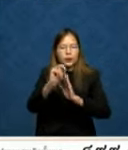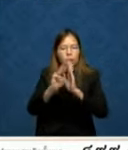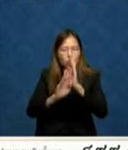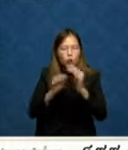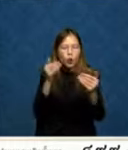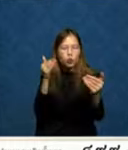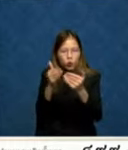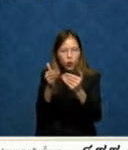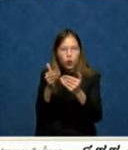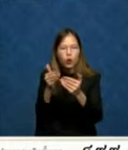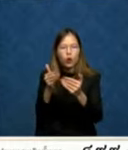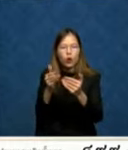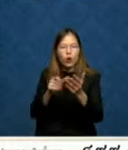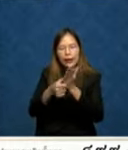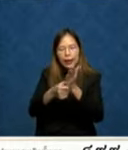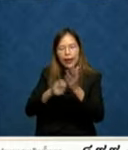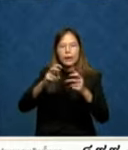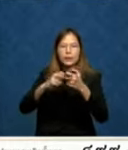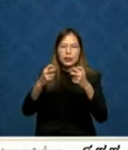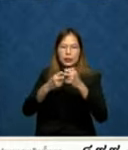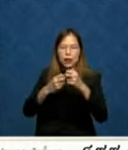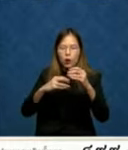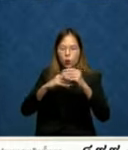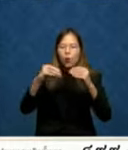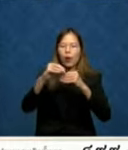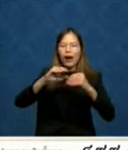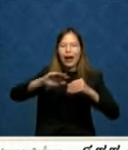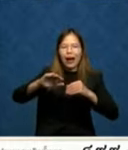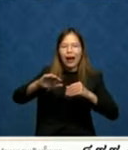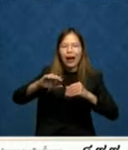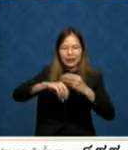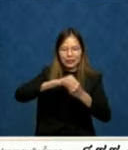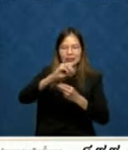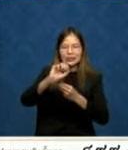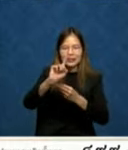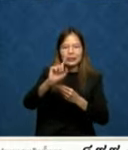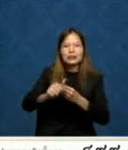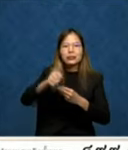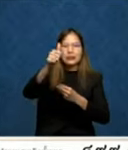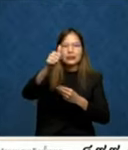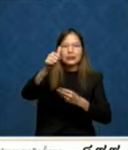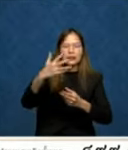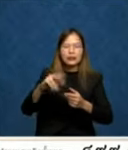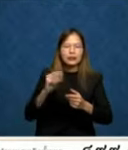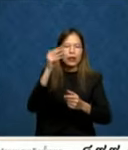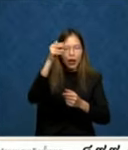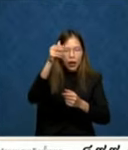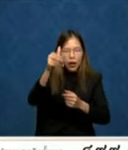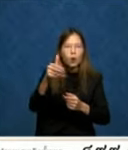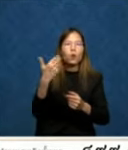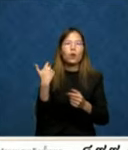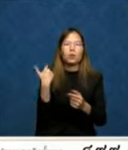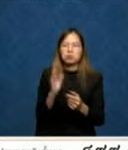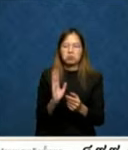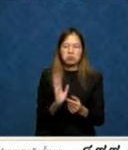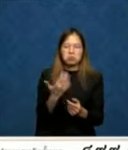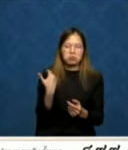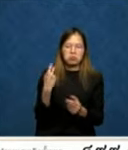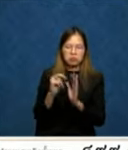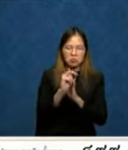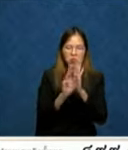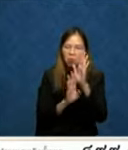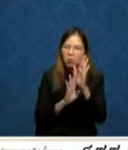ดตรงใจและสามารถแก้ไขปัญหาโครงสร้างทางเศรษฐกิจในมิติต่างๆได้ในอนาคตนะครับไม่มีนโยบายไหนจะเป็